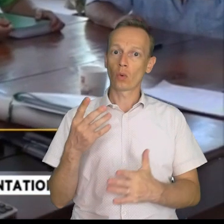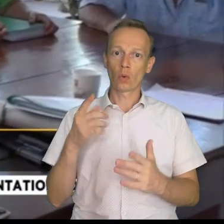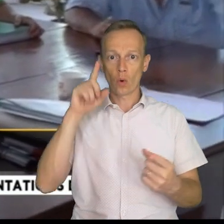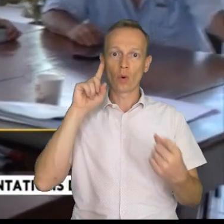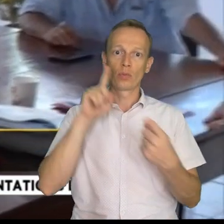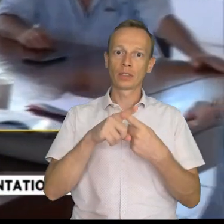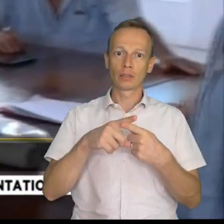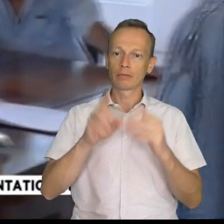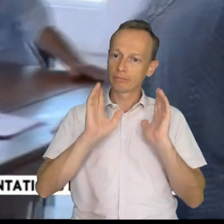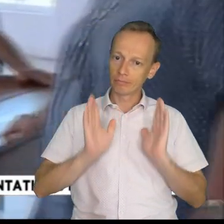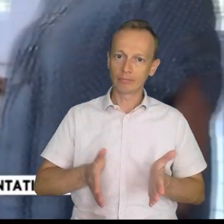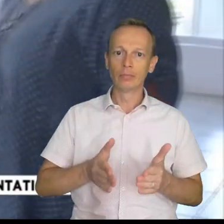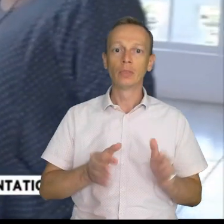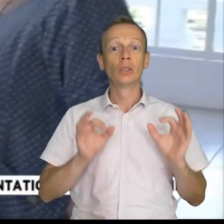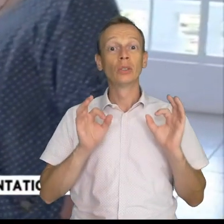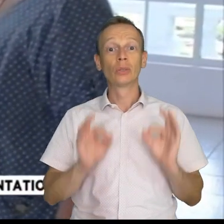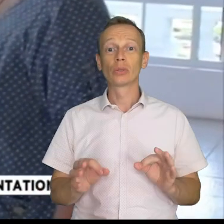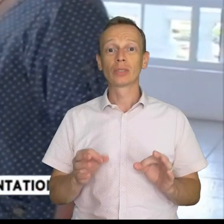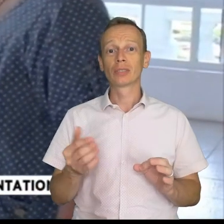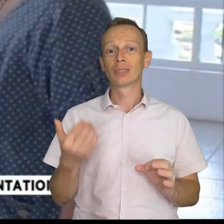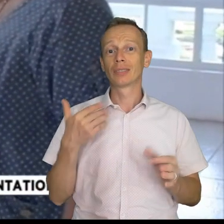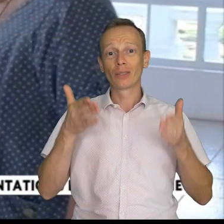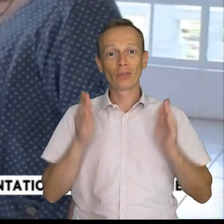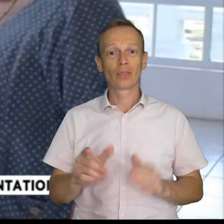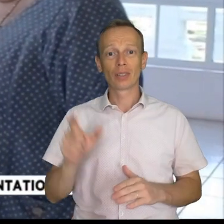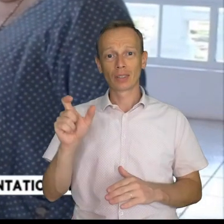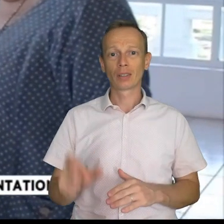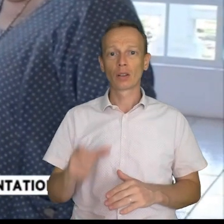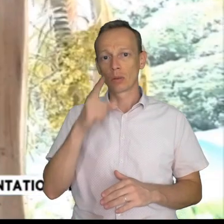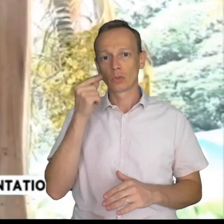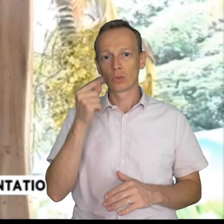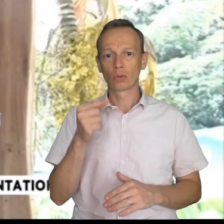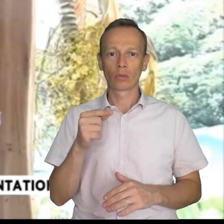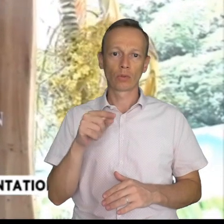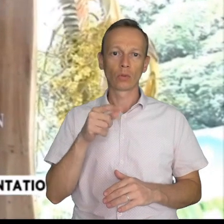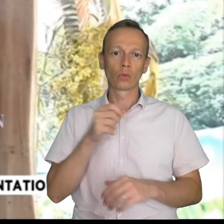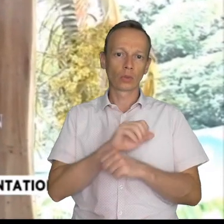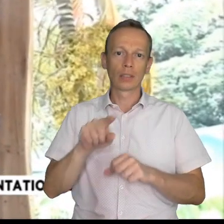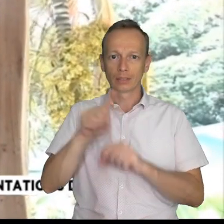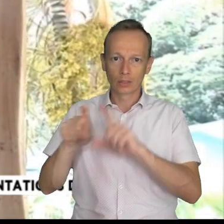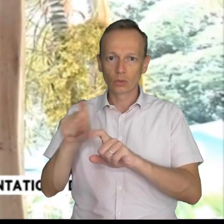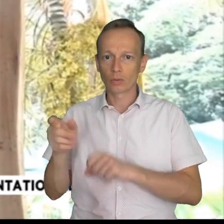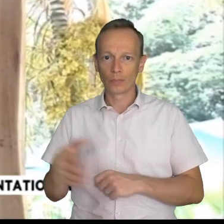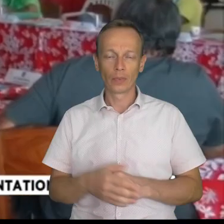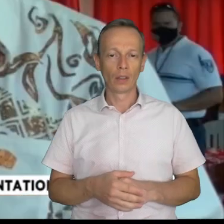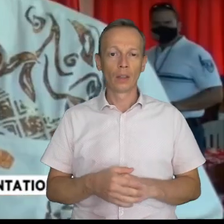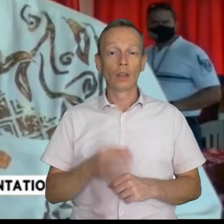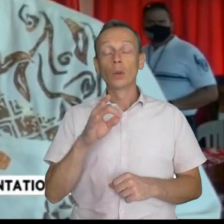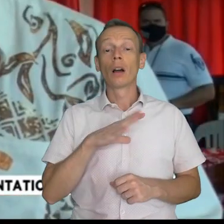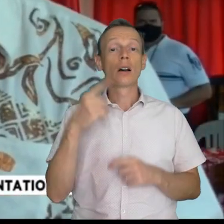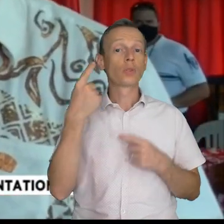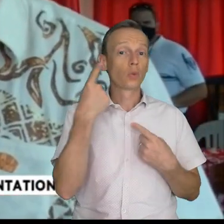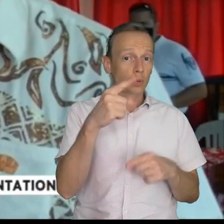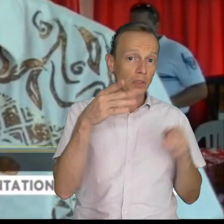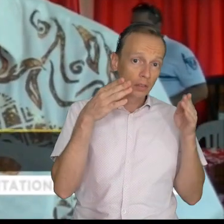nouvelles orientations, comme il l'a pu confirmer à Julien Bescovali. Nous avons du